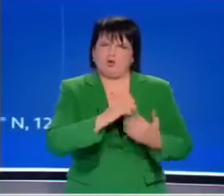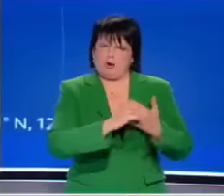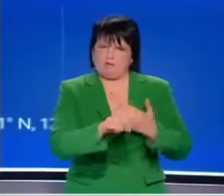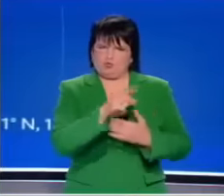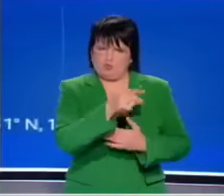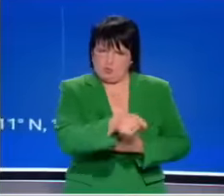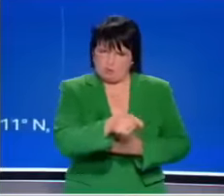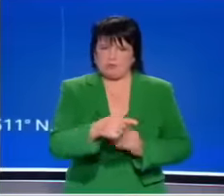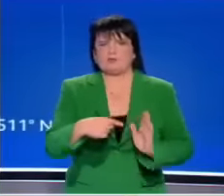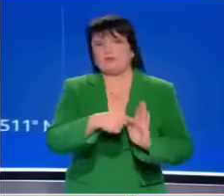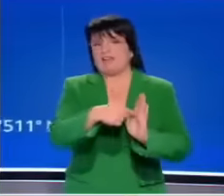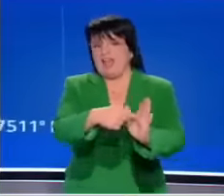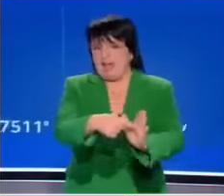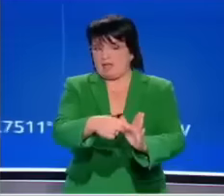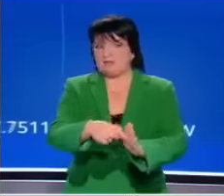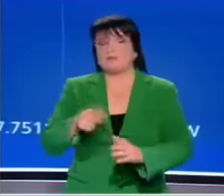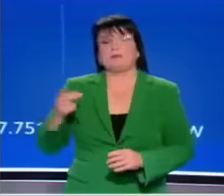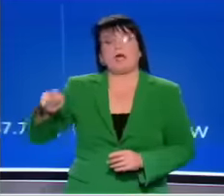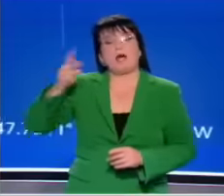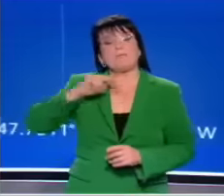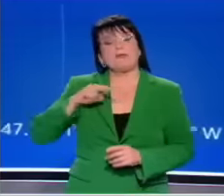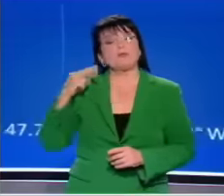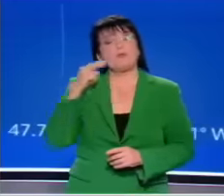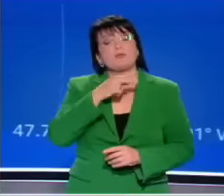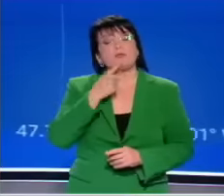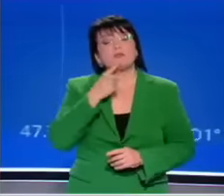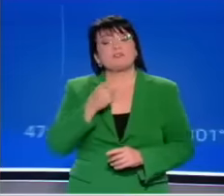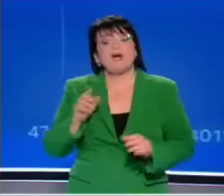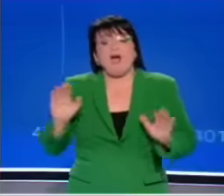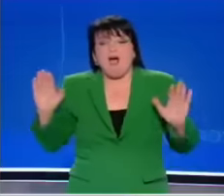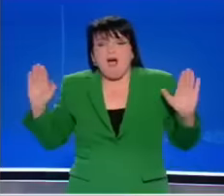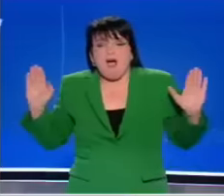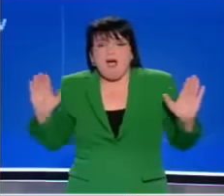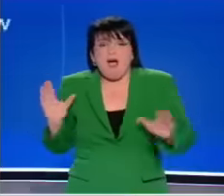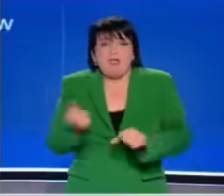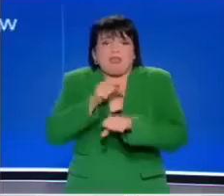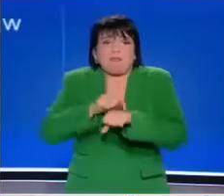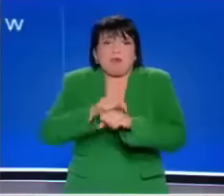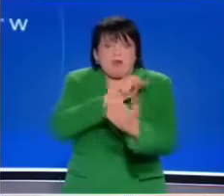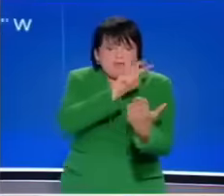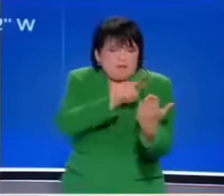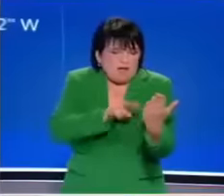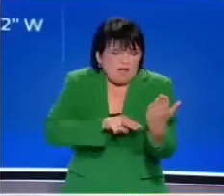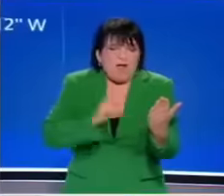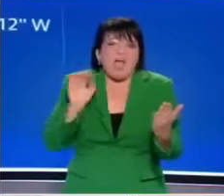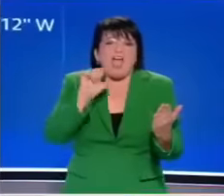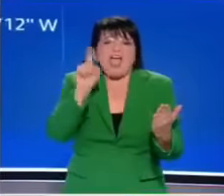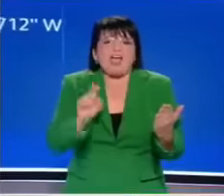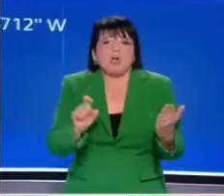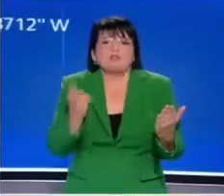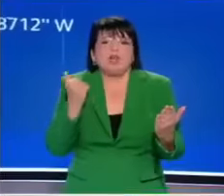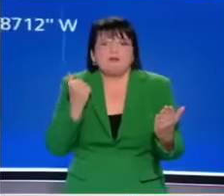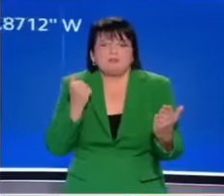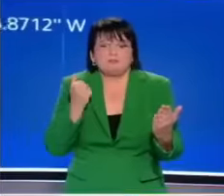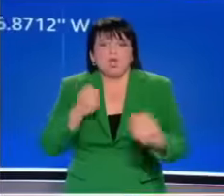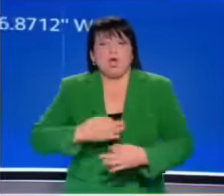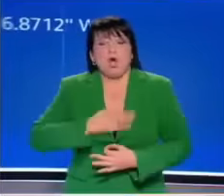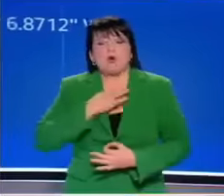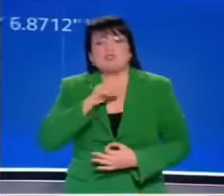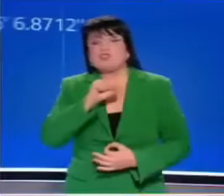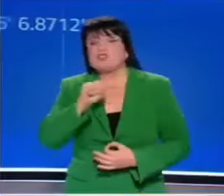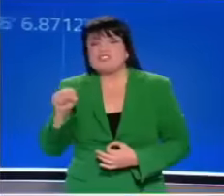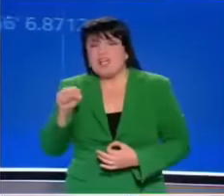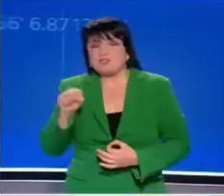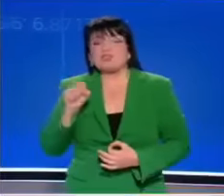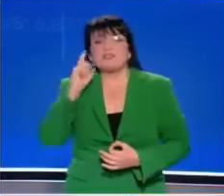σας της ανέδειξε και η απάντηση του πρωθυπουργού ήτανε α δεν πρόλαβα να δω τις ερωτήσεις δηλαδή ο κύριος έρτσος ο οποίος ξέρει